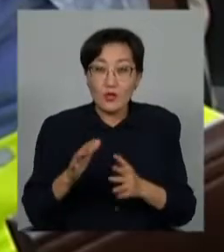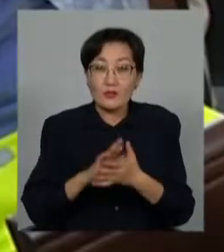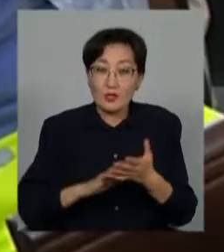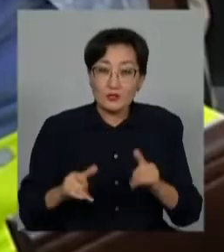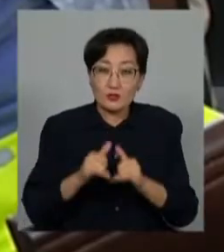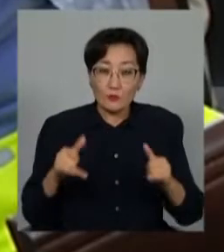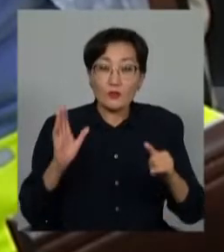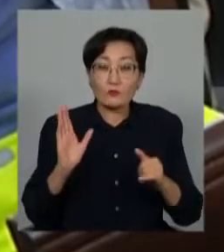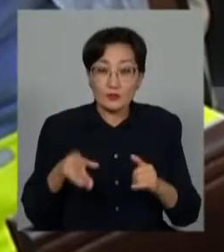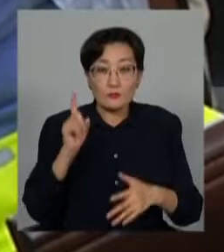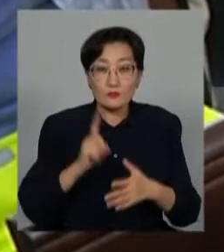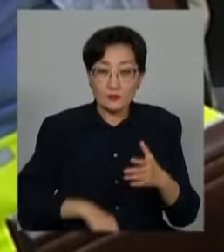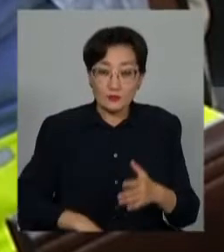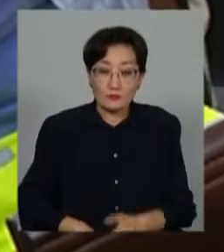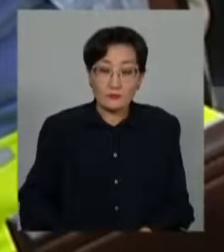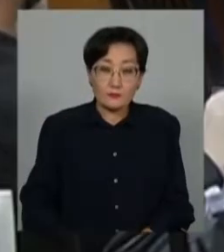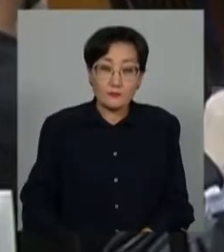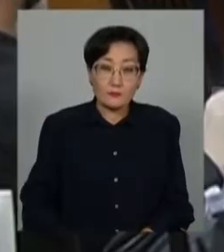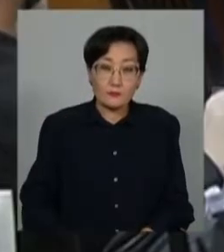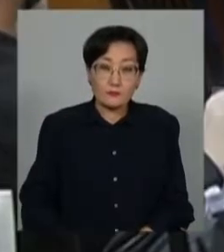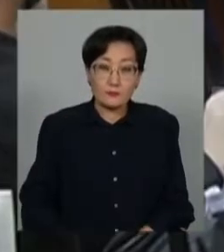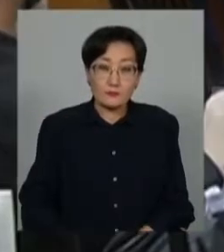әрі дами түсет деп сенім білдірді.